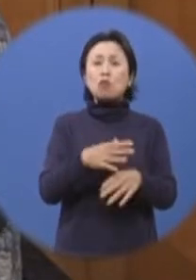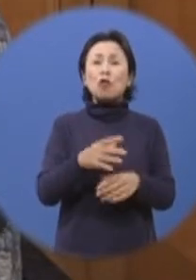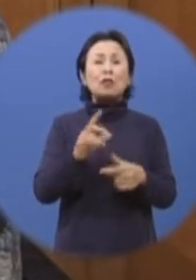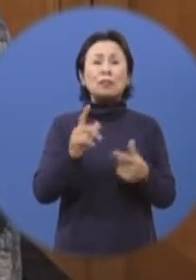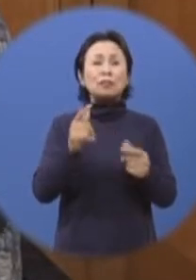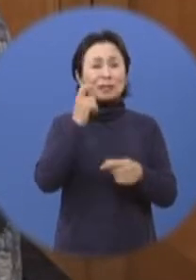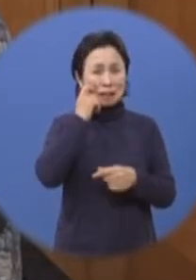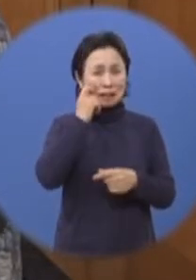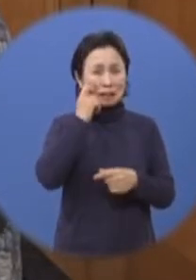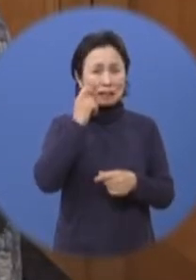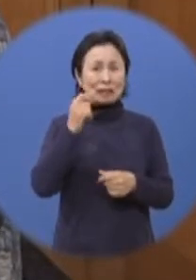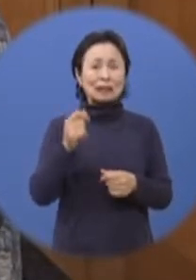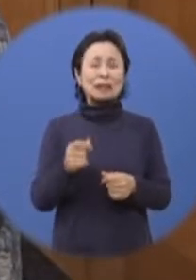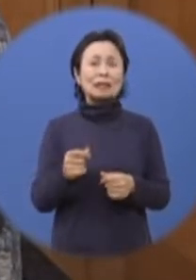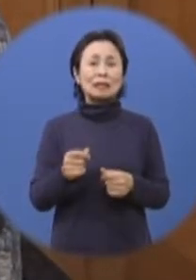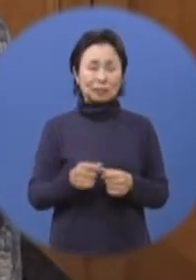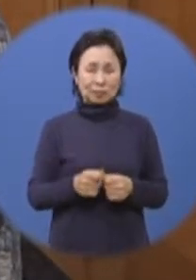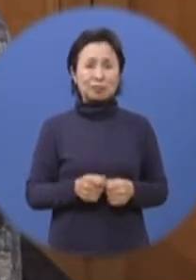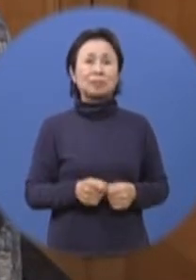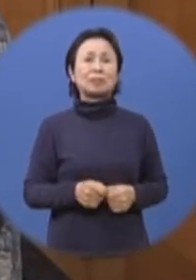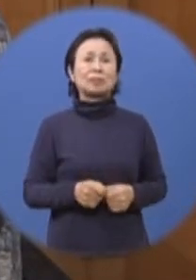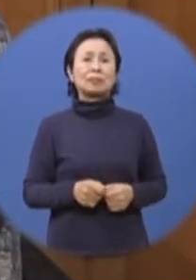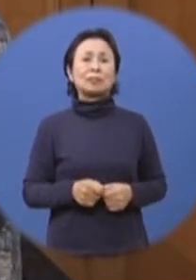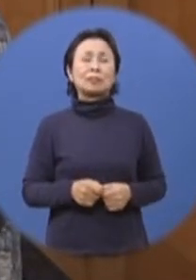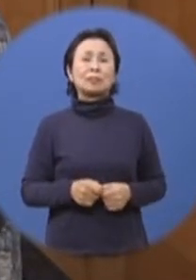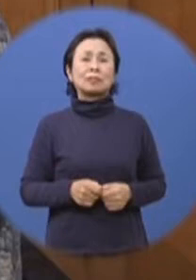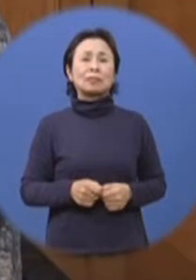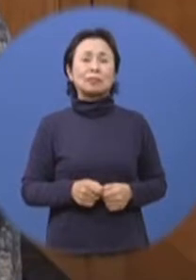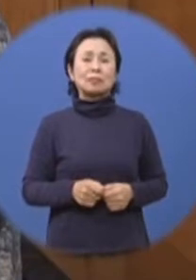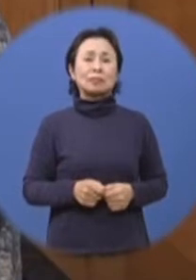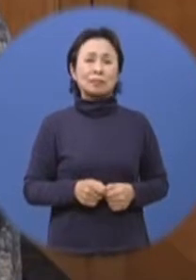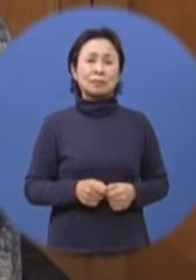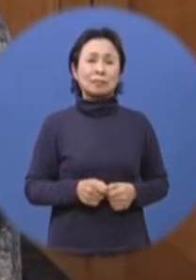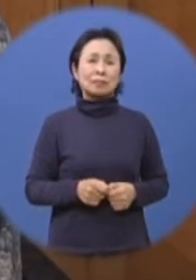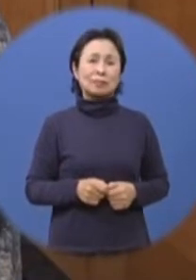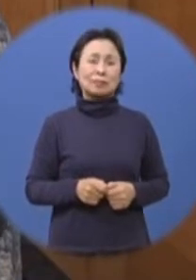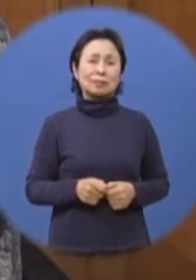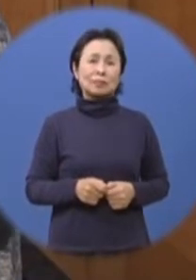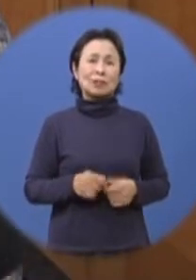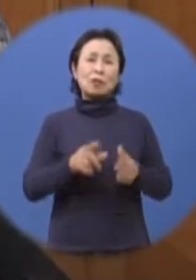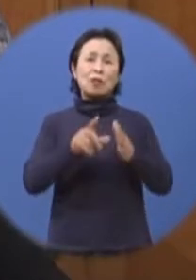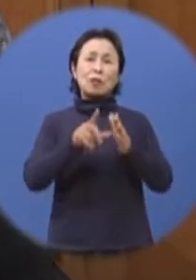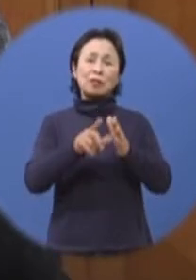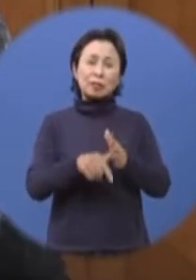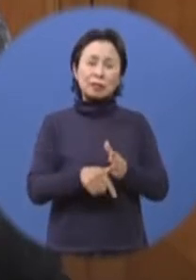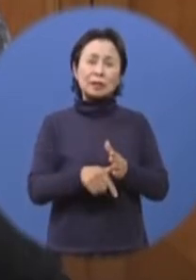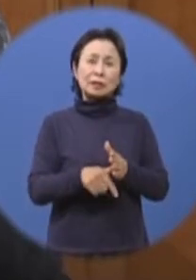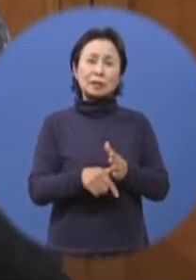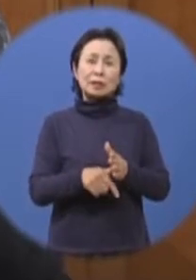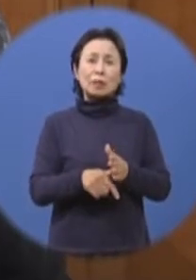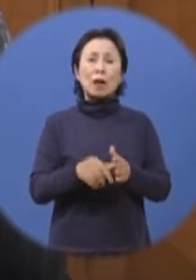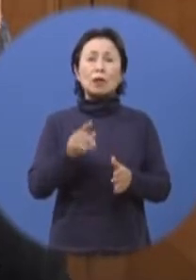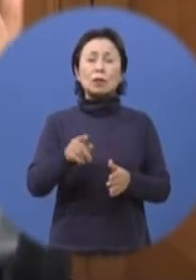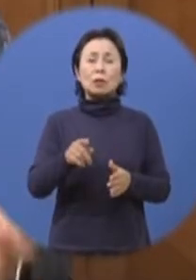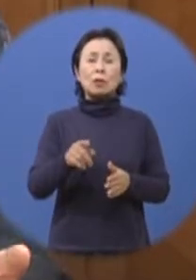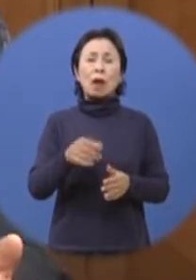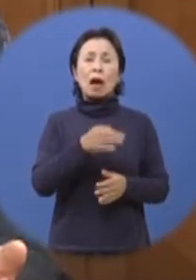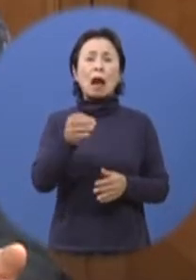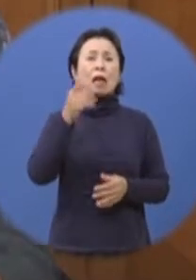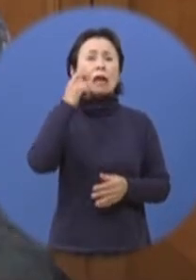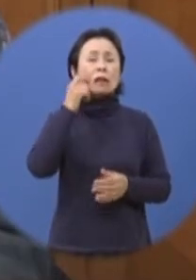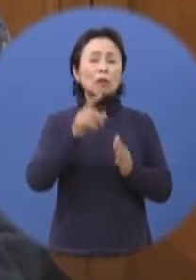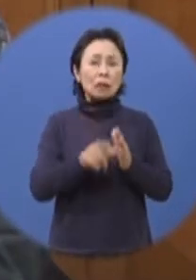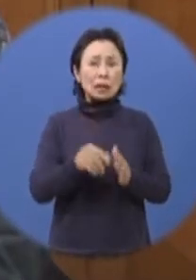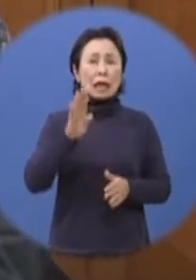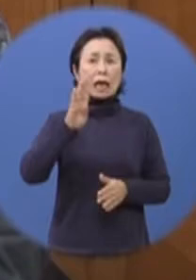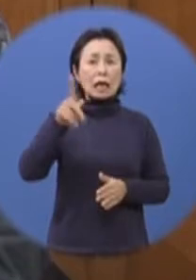そのお金がない人が多いわけですから従業員なんかだった特にそうですねその時に件でこれは県の事業です